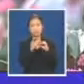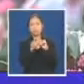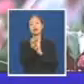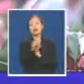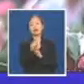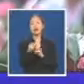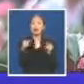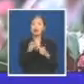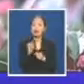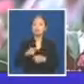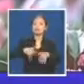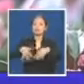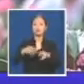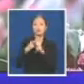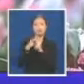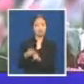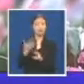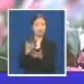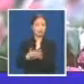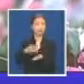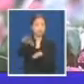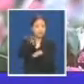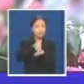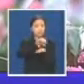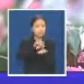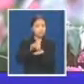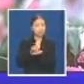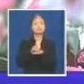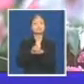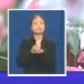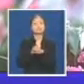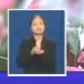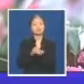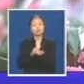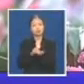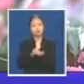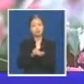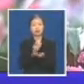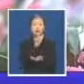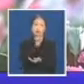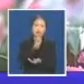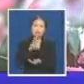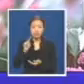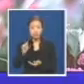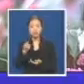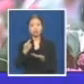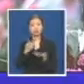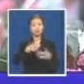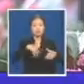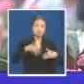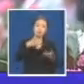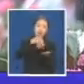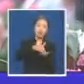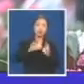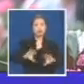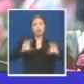การออมของชุมชนองค์กรปกครองส่วนท้องถิ่นและรัฐบาลกลางมุ่งเน้นให้เกิดการ